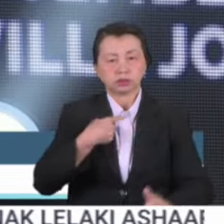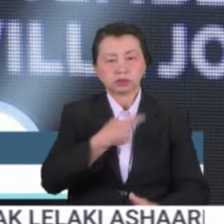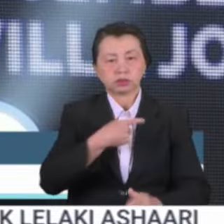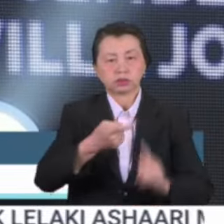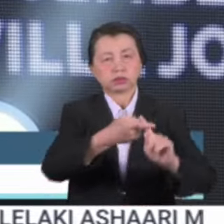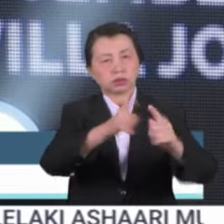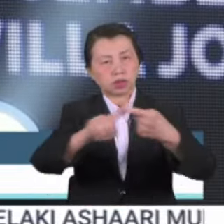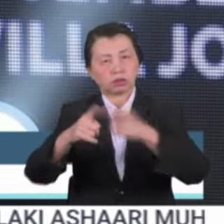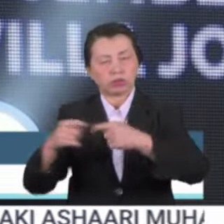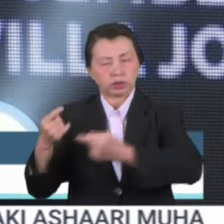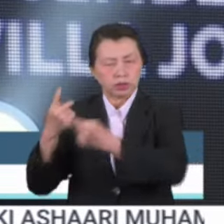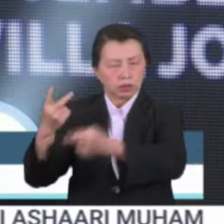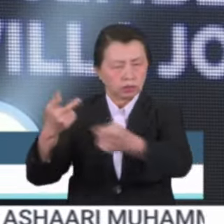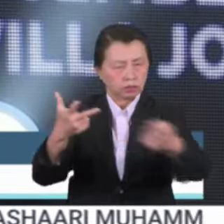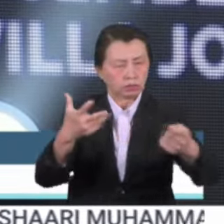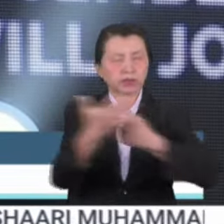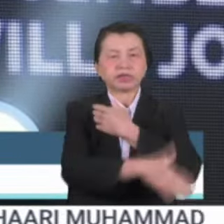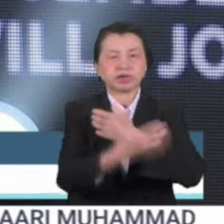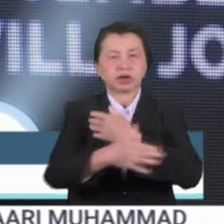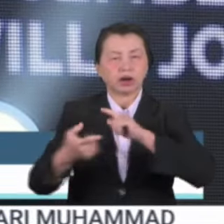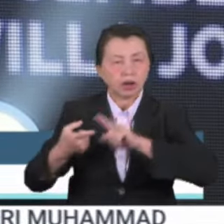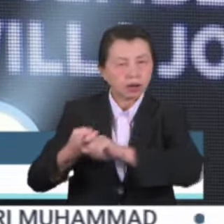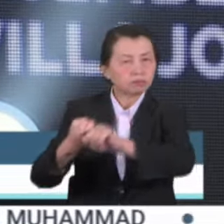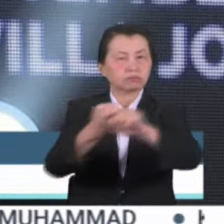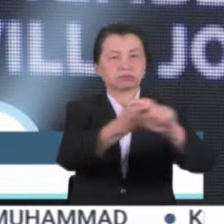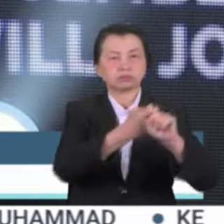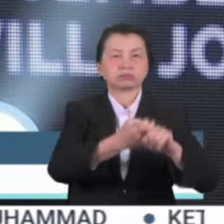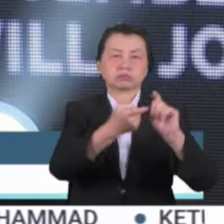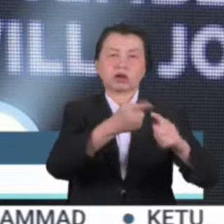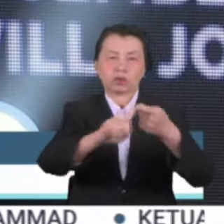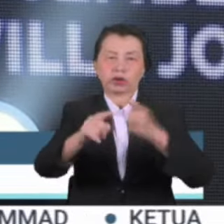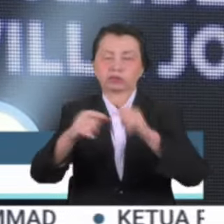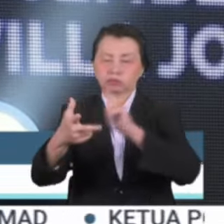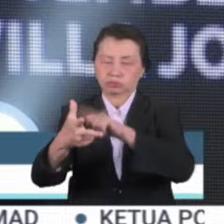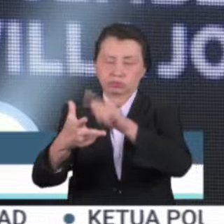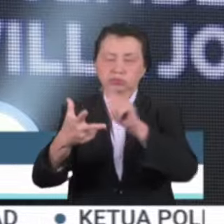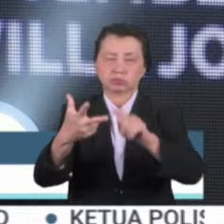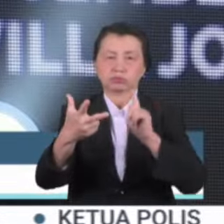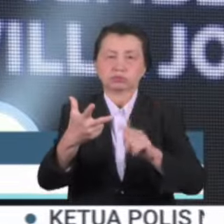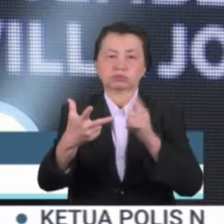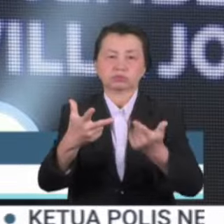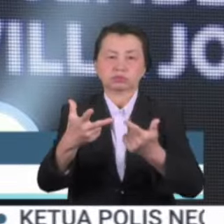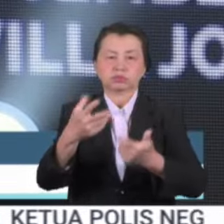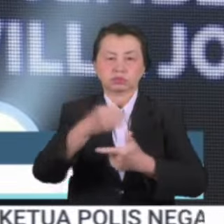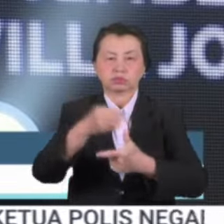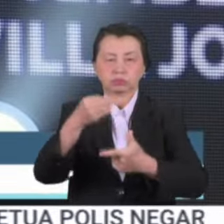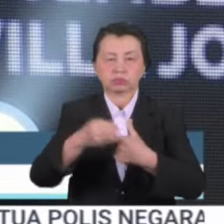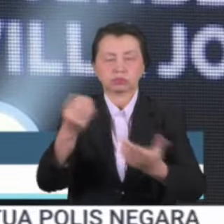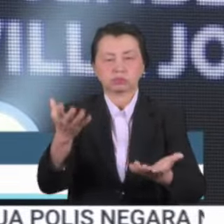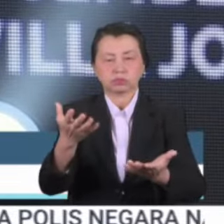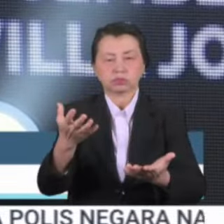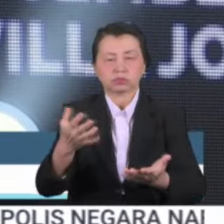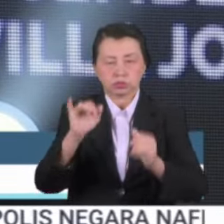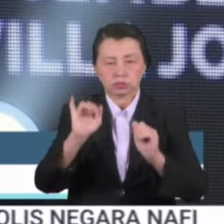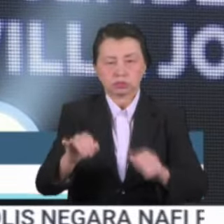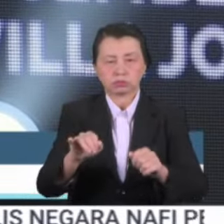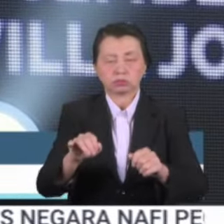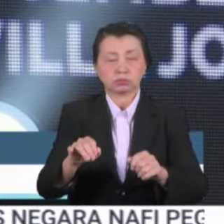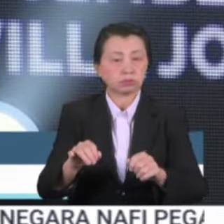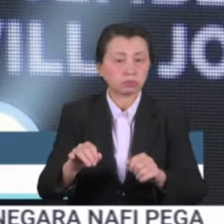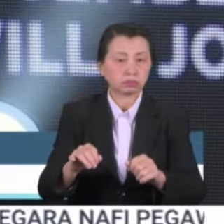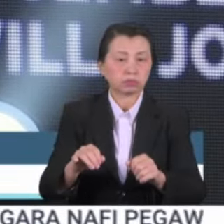berkawan pada semua orang. Yang penting hubungan kita di peringkat kebangsaan nasional ataupun dunia ialah dari